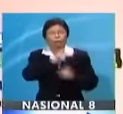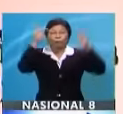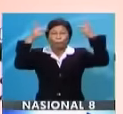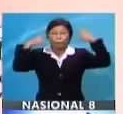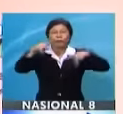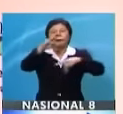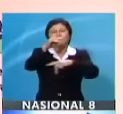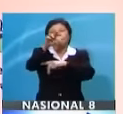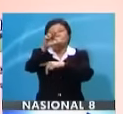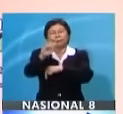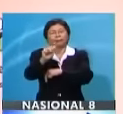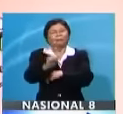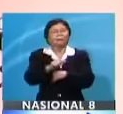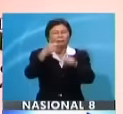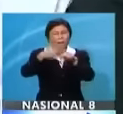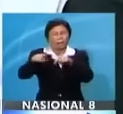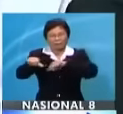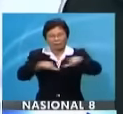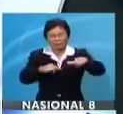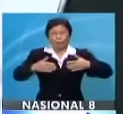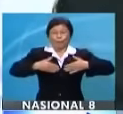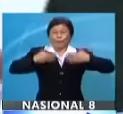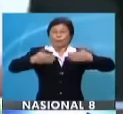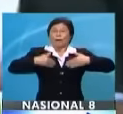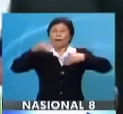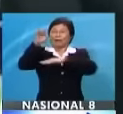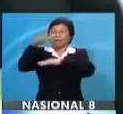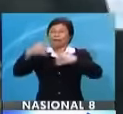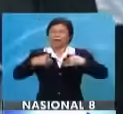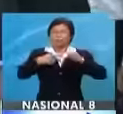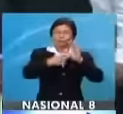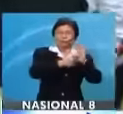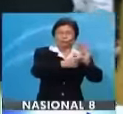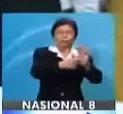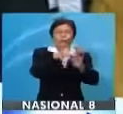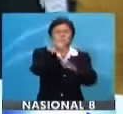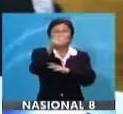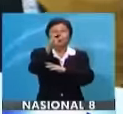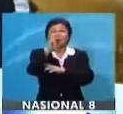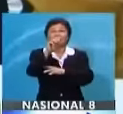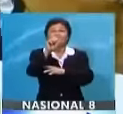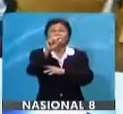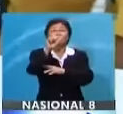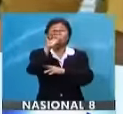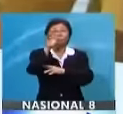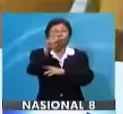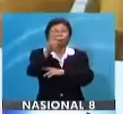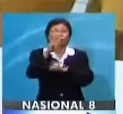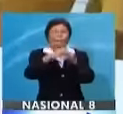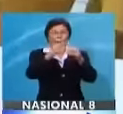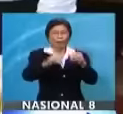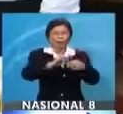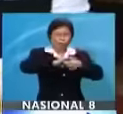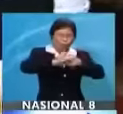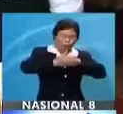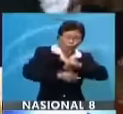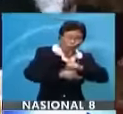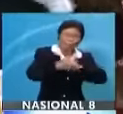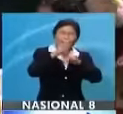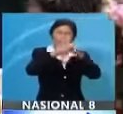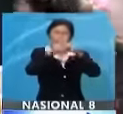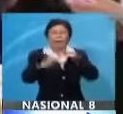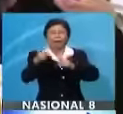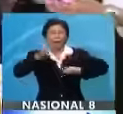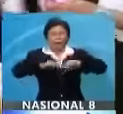Ahmad. Pelbagai aktiviti memeriahkan karnival ini antaranya demonstrasi kerabu mempelam, pertandingan kupas mempelam, aktiviti bersama